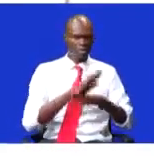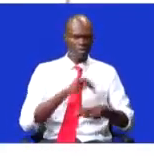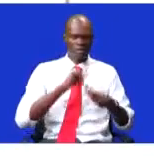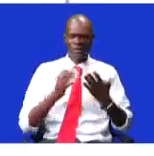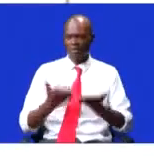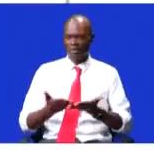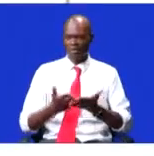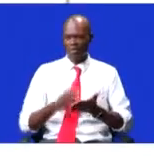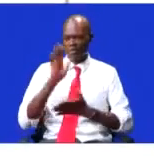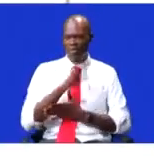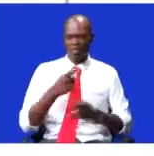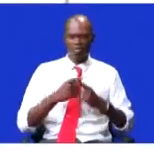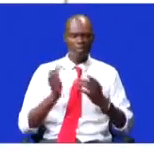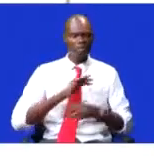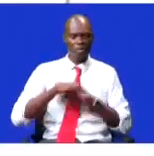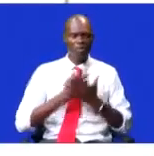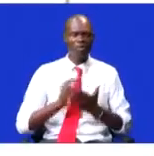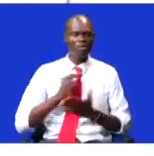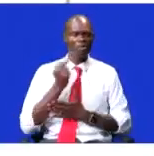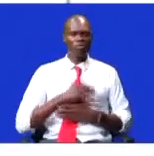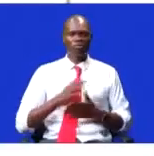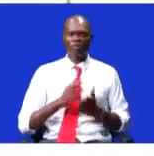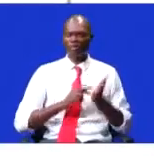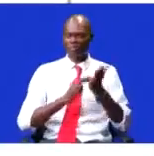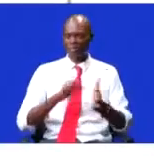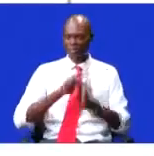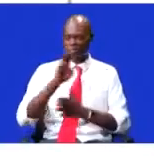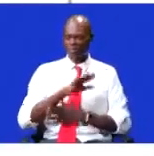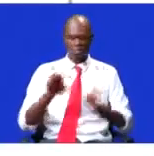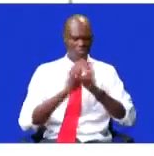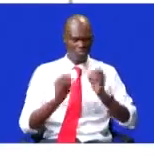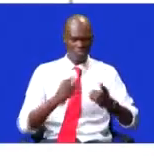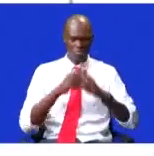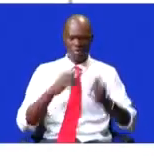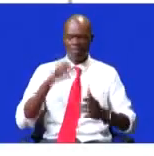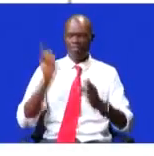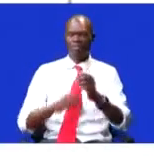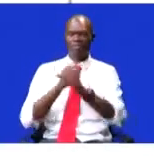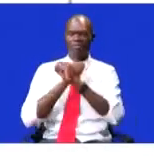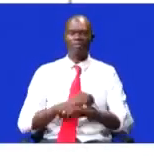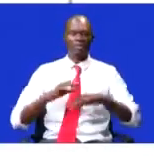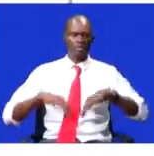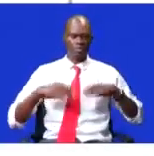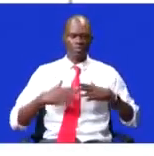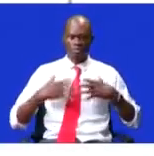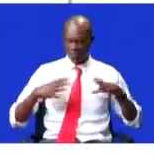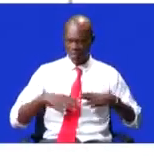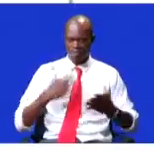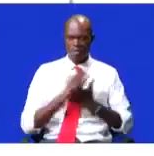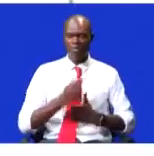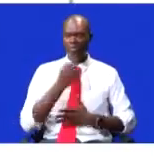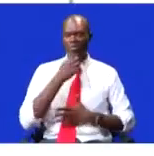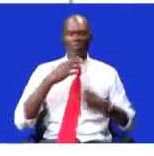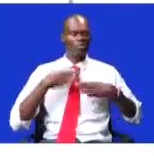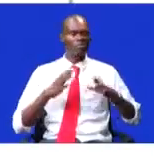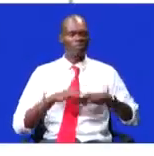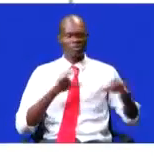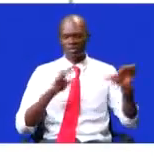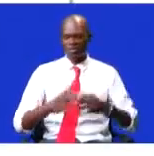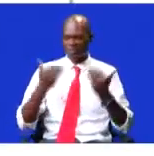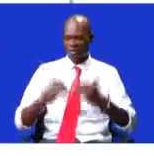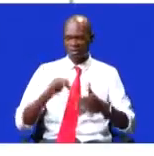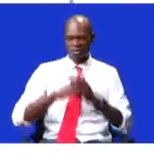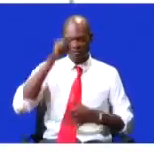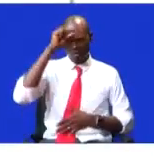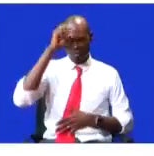gini wateo kathie bunge koro gine voice arwa gidhi malo kicho mondo gitek ya piny especially noganda luo wawinjo mweke serikali sani koro gitek